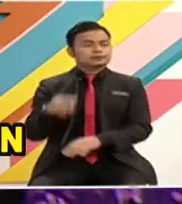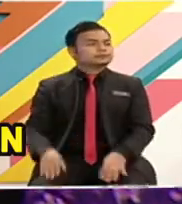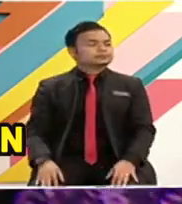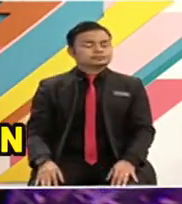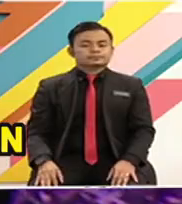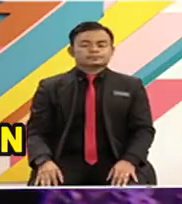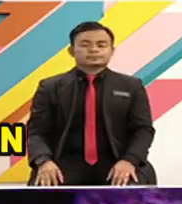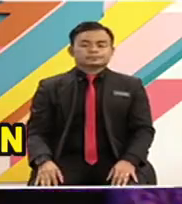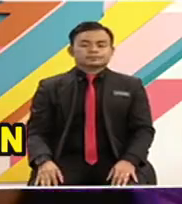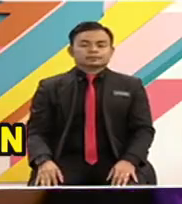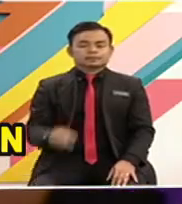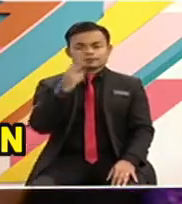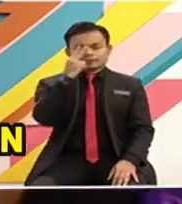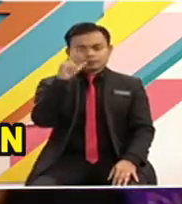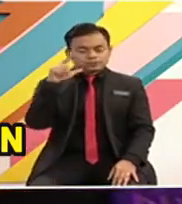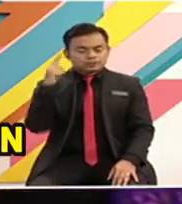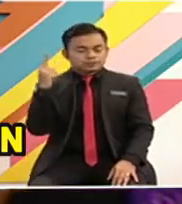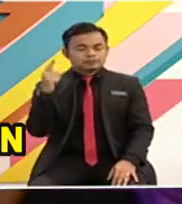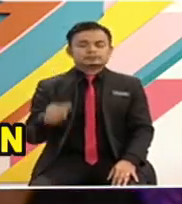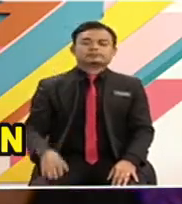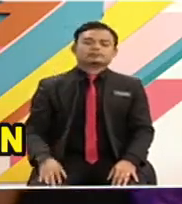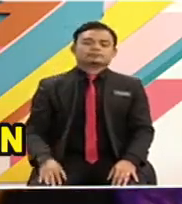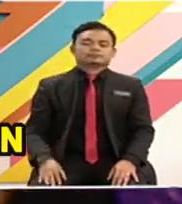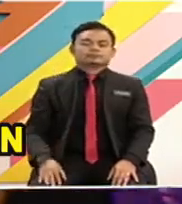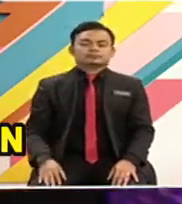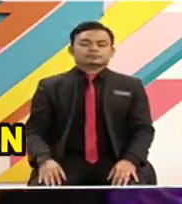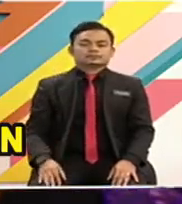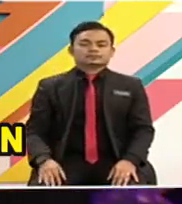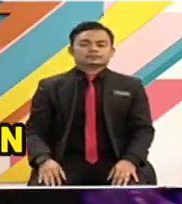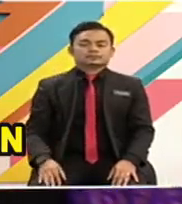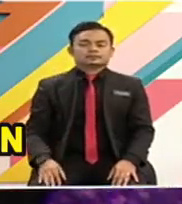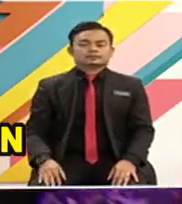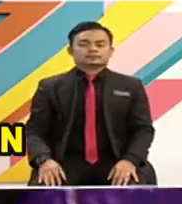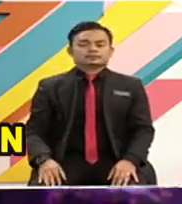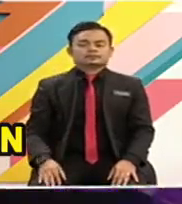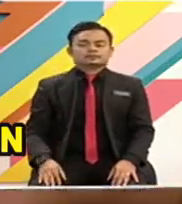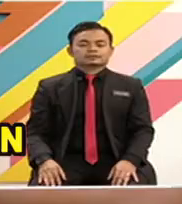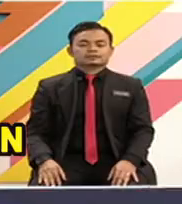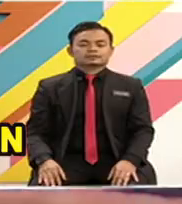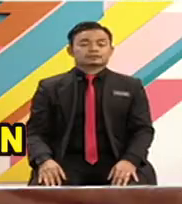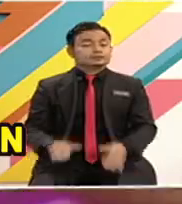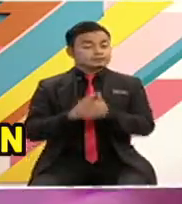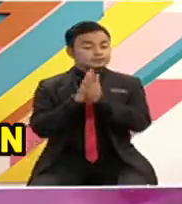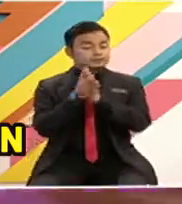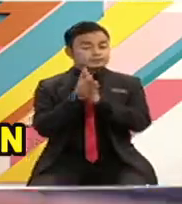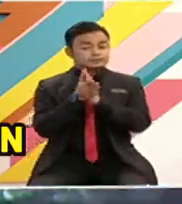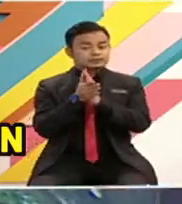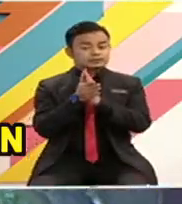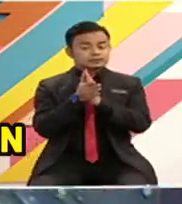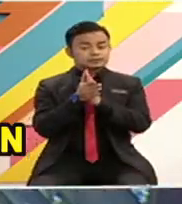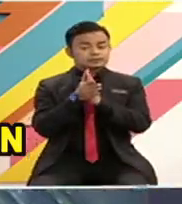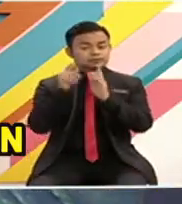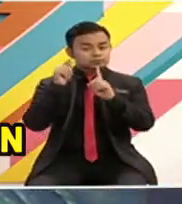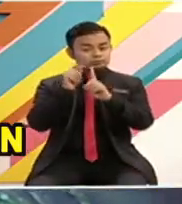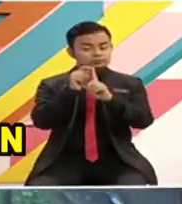seperti garis Sanken Iya cinta itu yang menonjol kita akan nampak dia dulu ah jadi menunjukkan Oh dampak